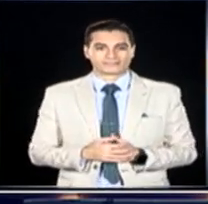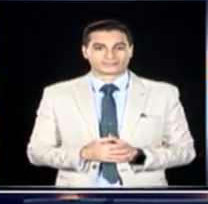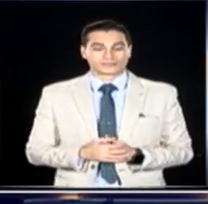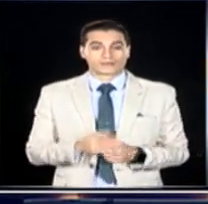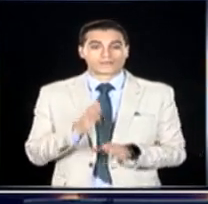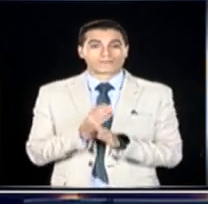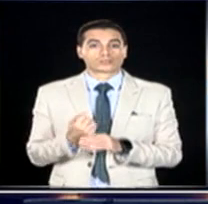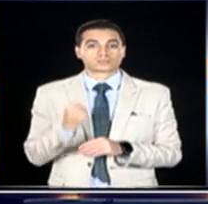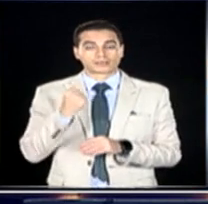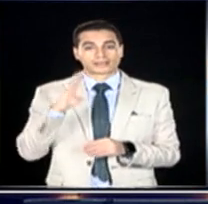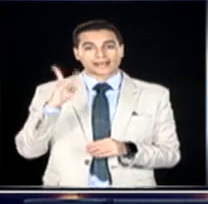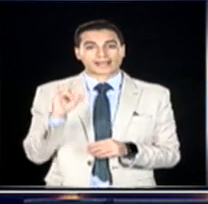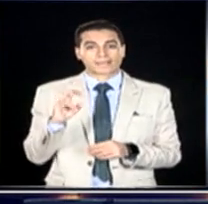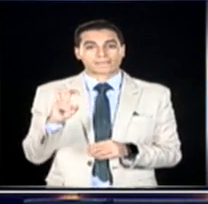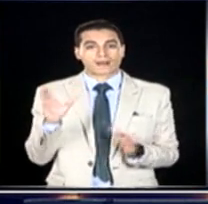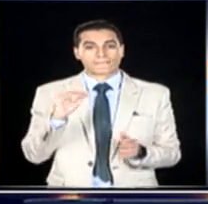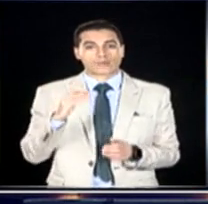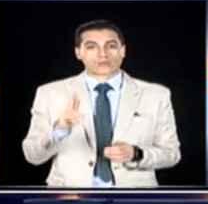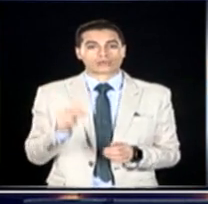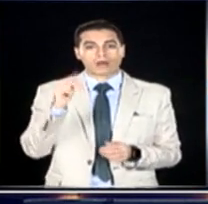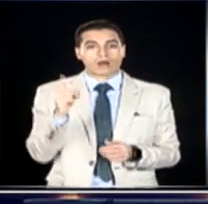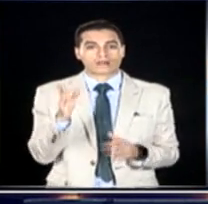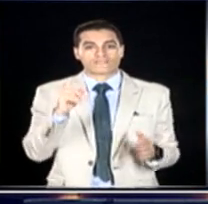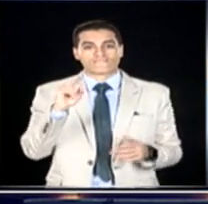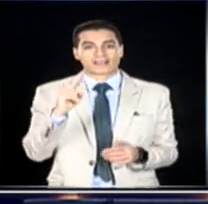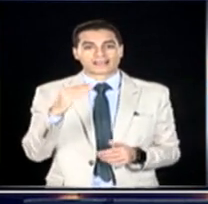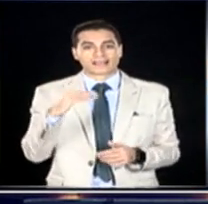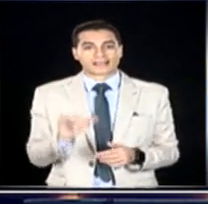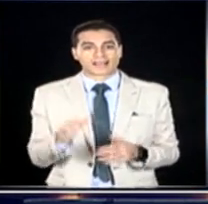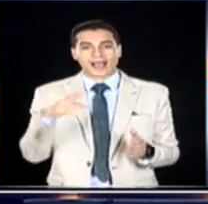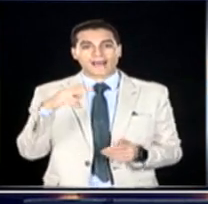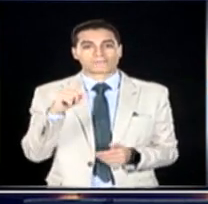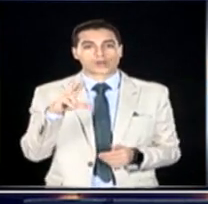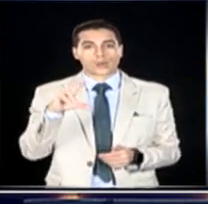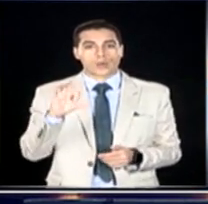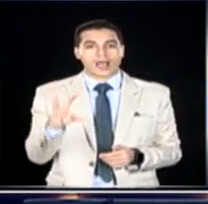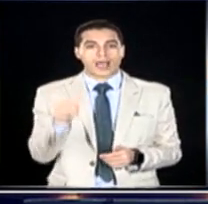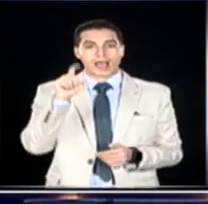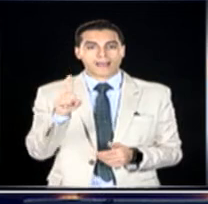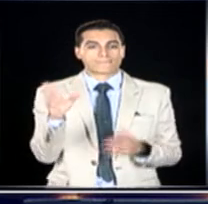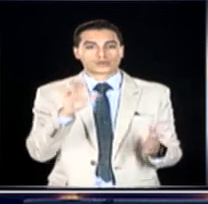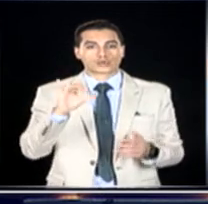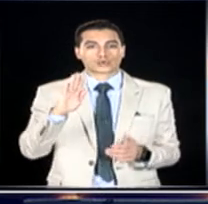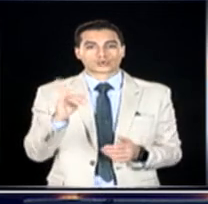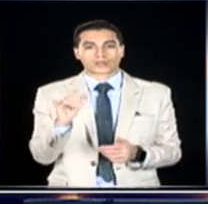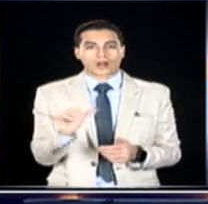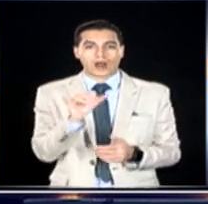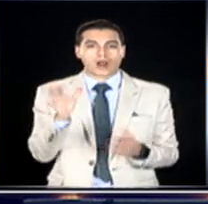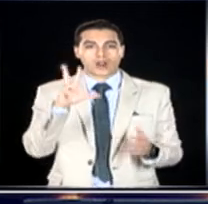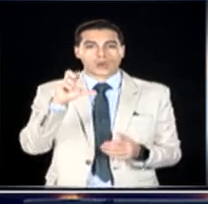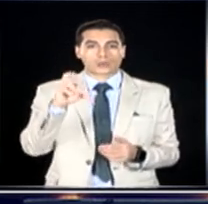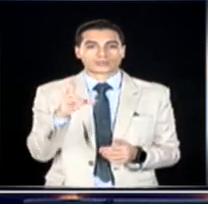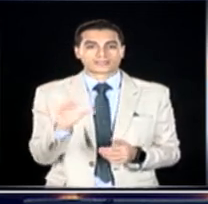بطولة كريمة مختار وفتحي عبد الوهاب وإياد نصار ويسرى اللوزي وأحمد صلاح